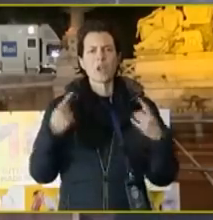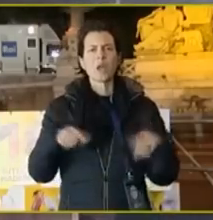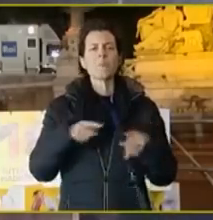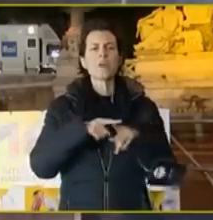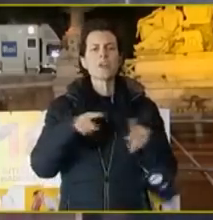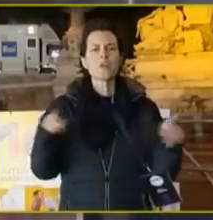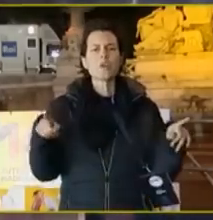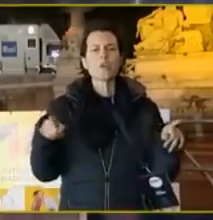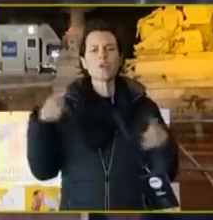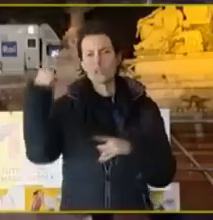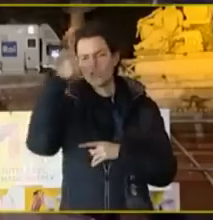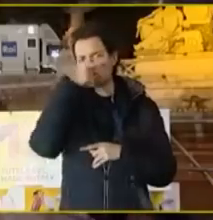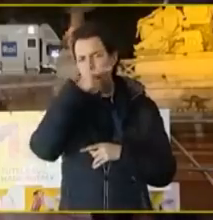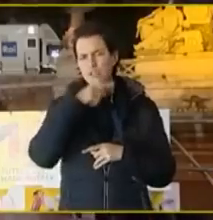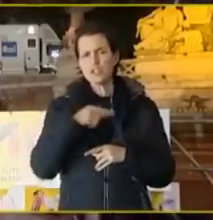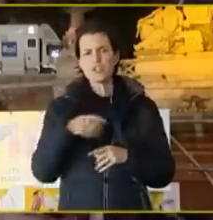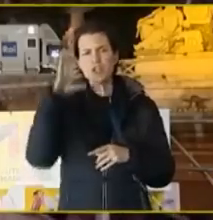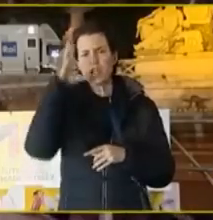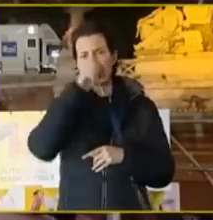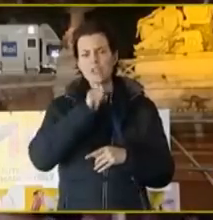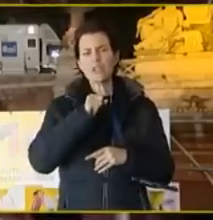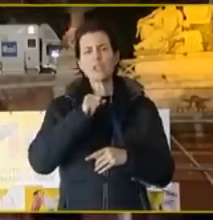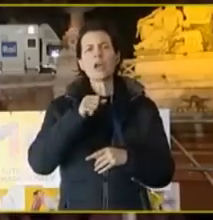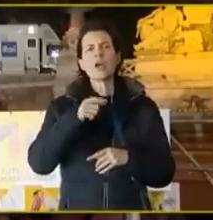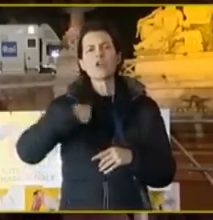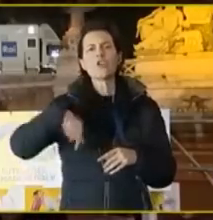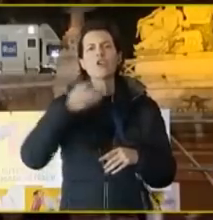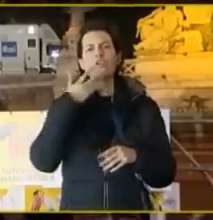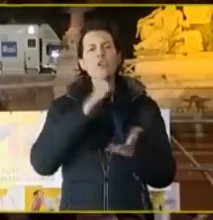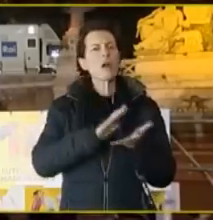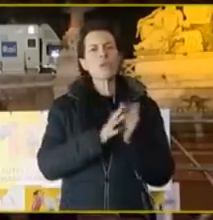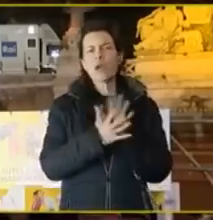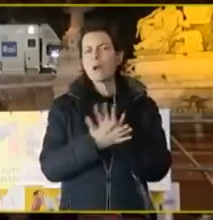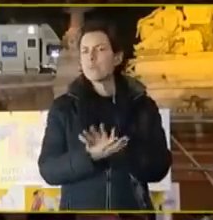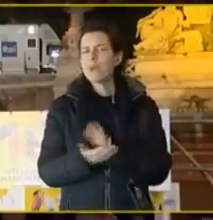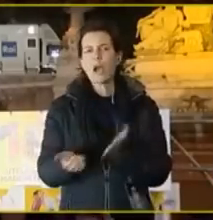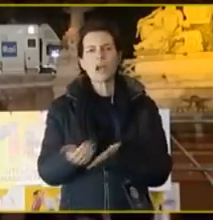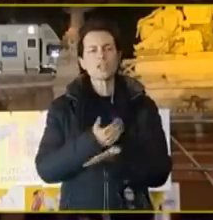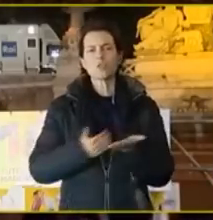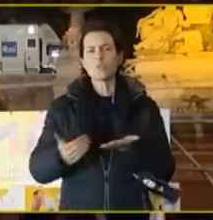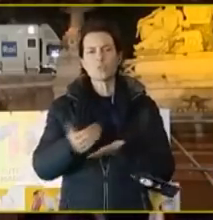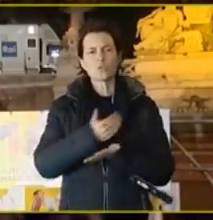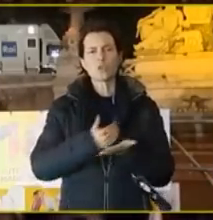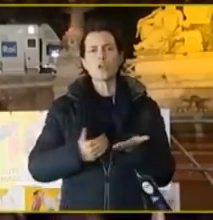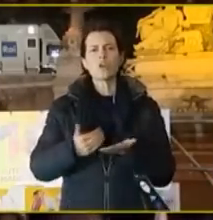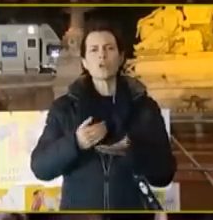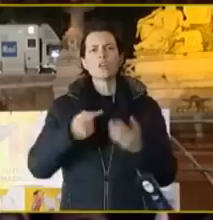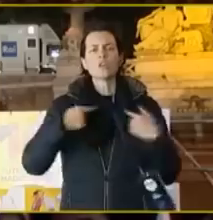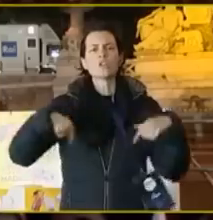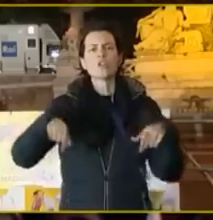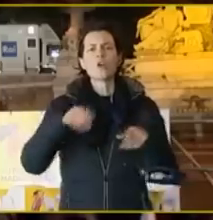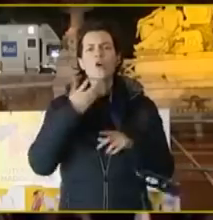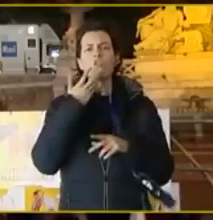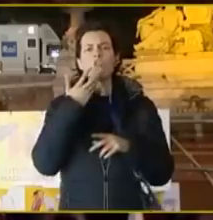non lo voglio capire. Lo voglio ribaltare. Vogliamo prendere come indicatore